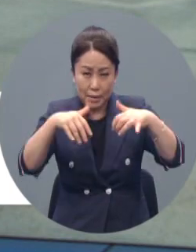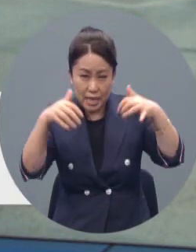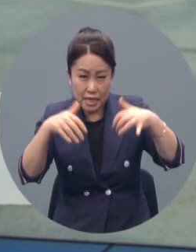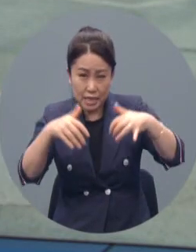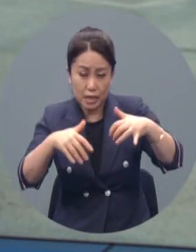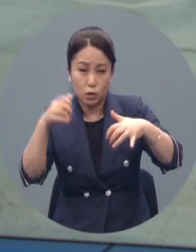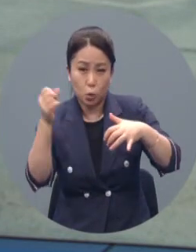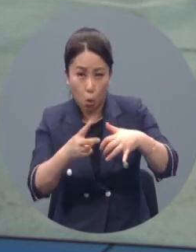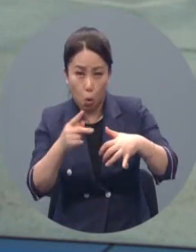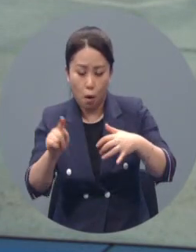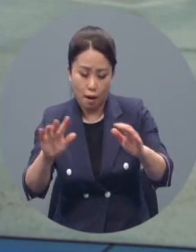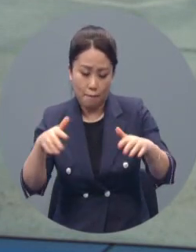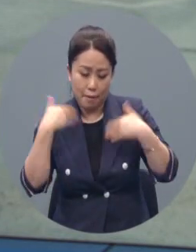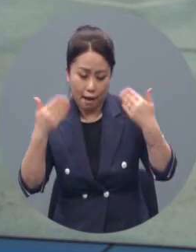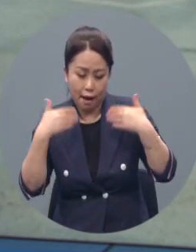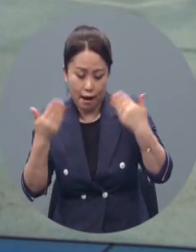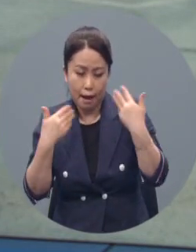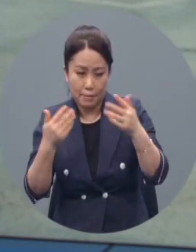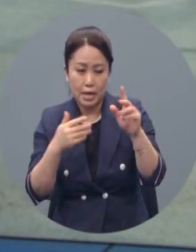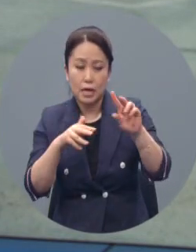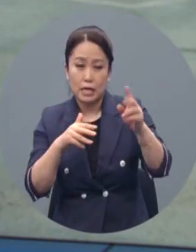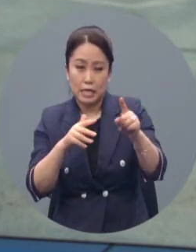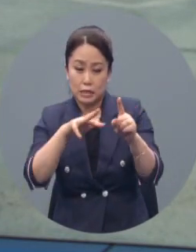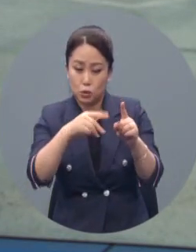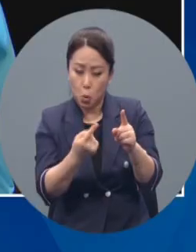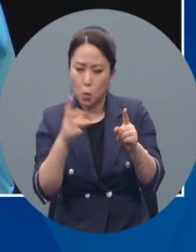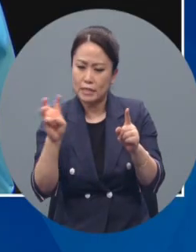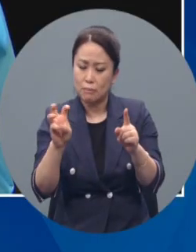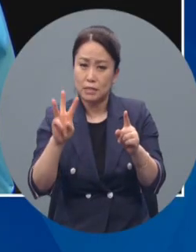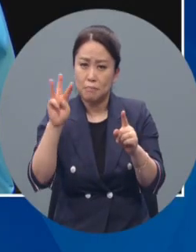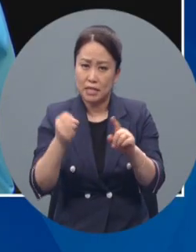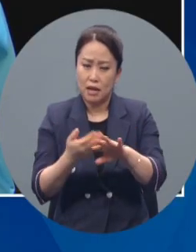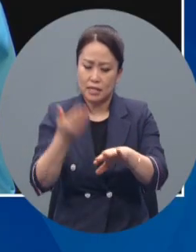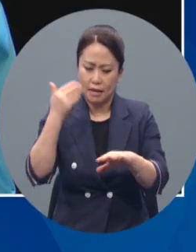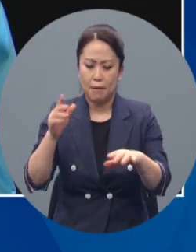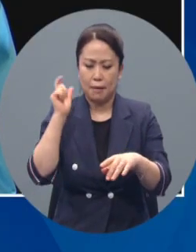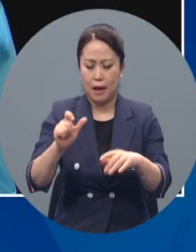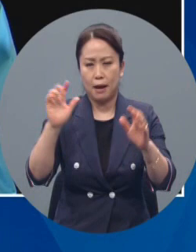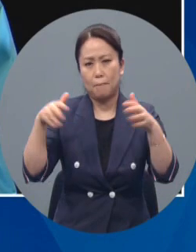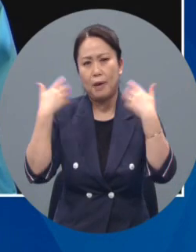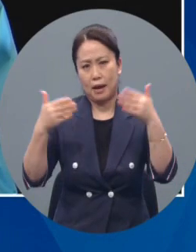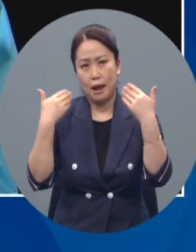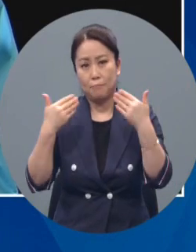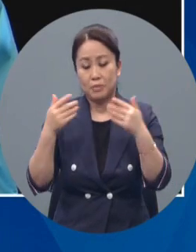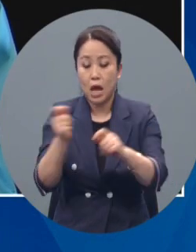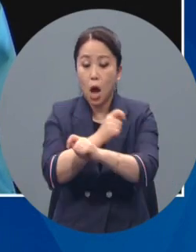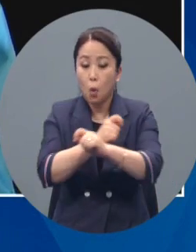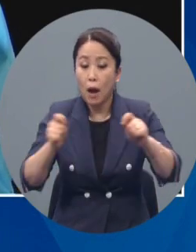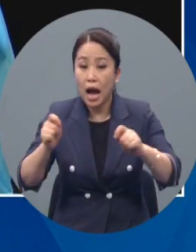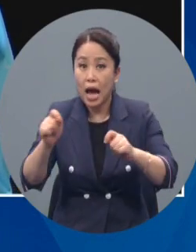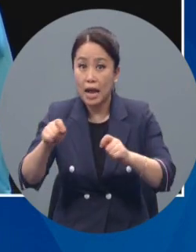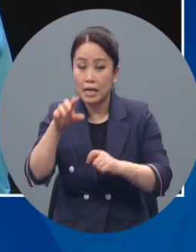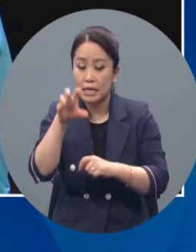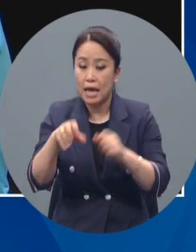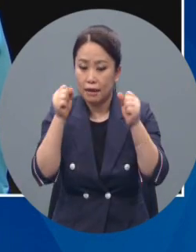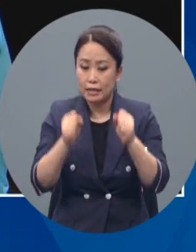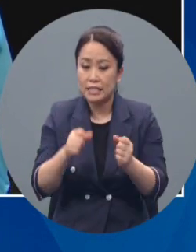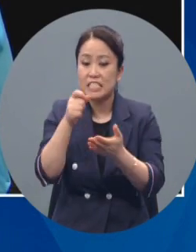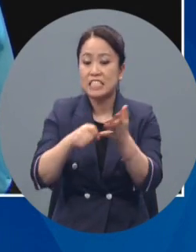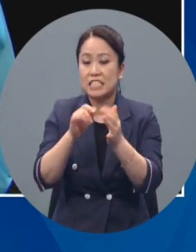최대 풍속이 초속 30m가 넘는 강풍도 예상됩니다. 광안리에 나가 있는 취재기자 연결하겠습니다. 김윤아